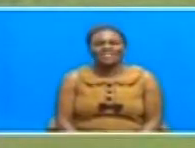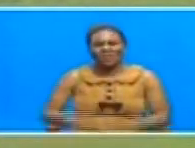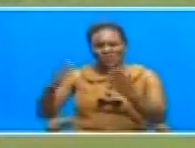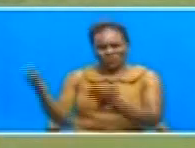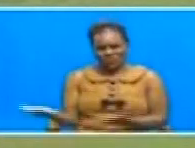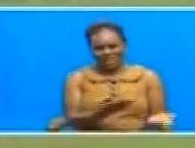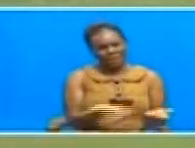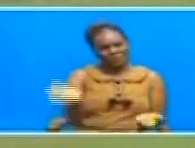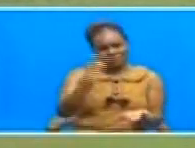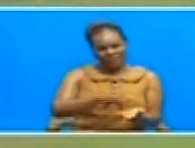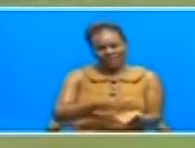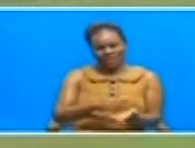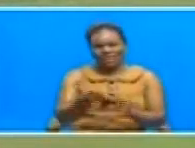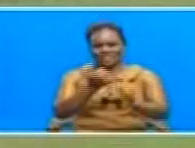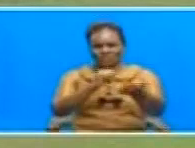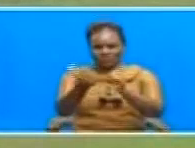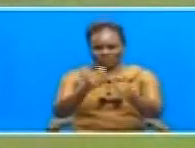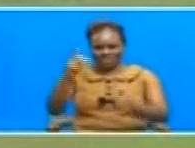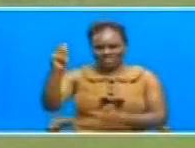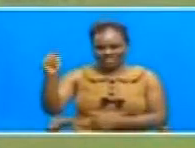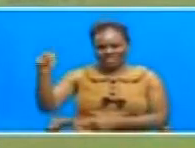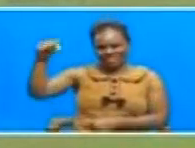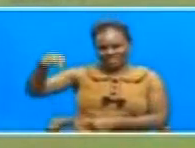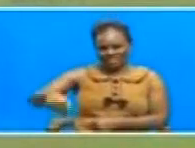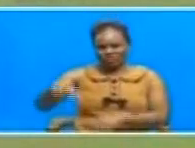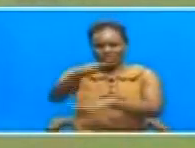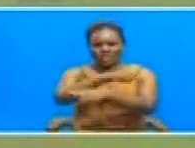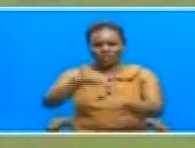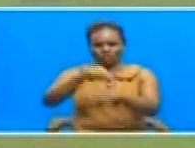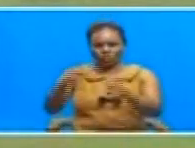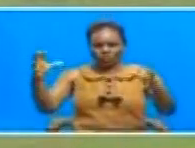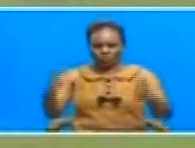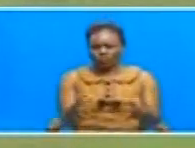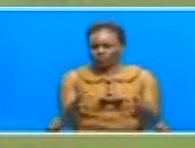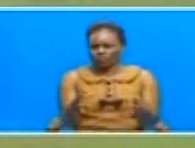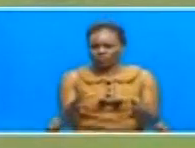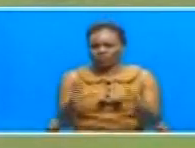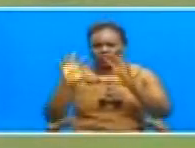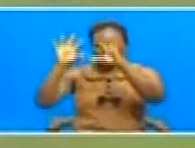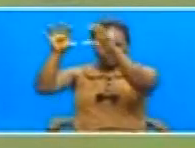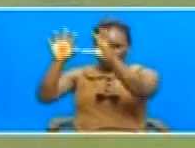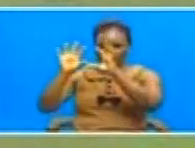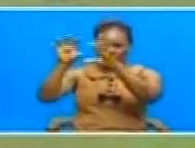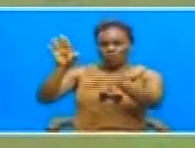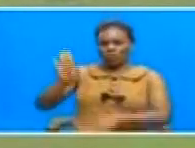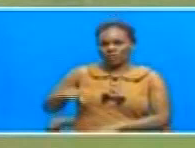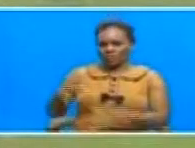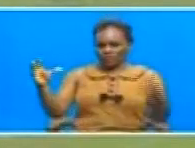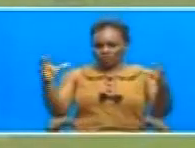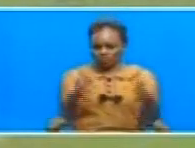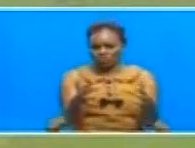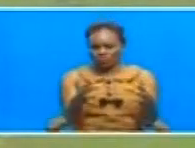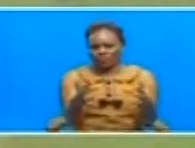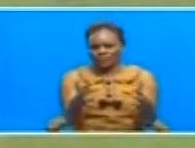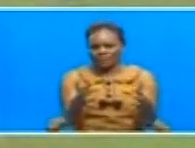Karibu tena mtazamaji kwenye meza ya michezo ya KTN leo. Timu ya taifa ya mchezo wa voliboli ya kinadada Malkia